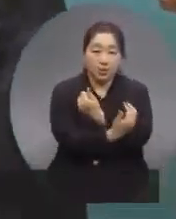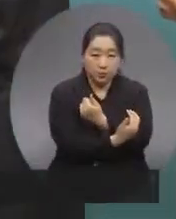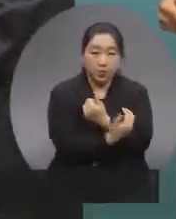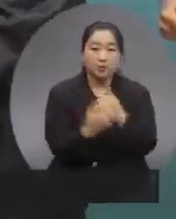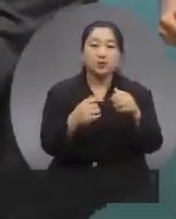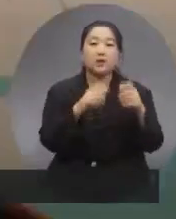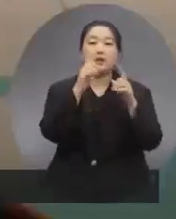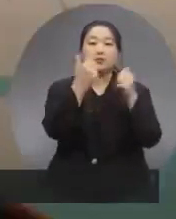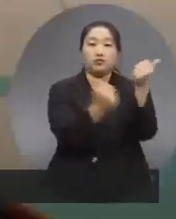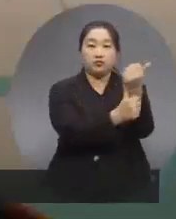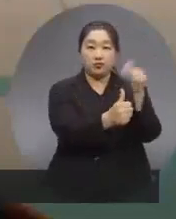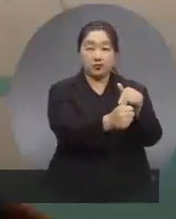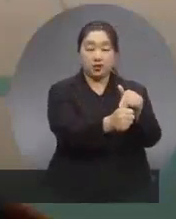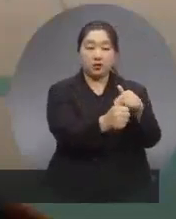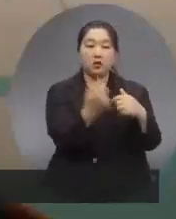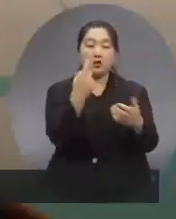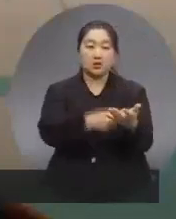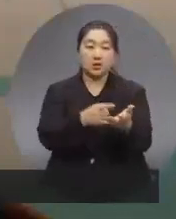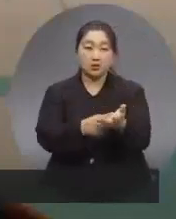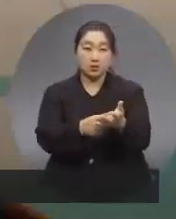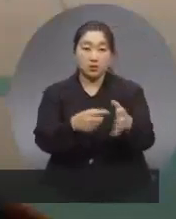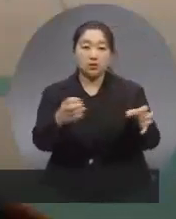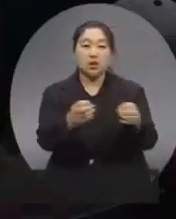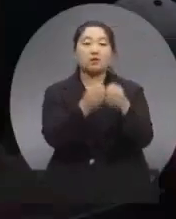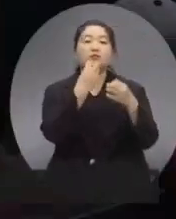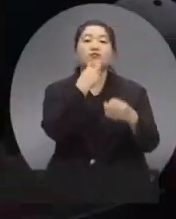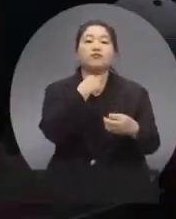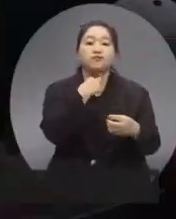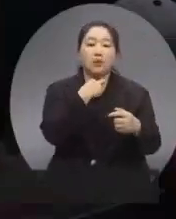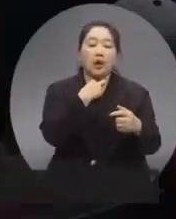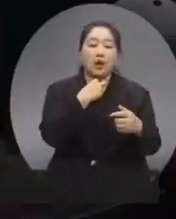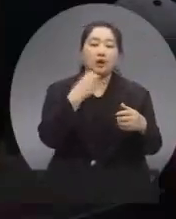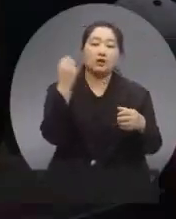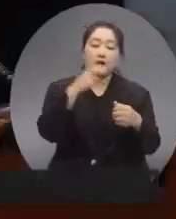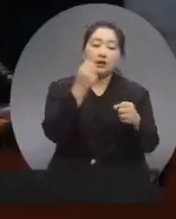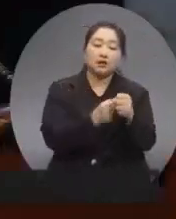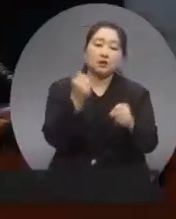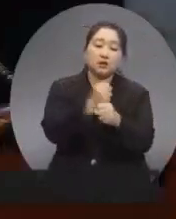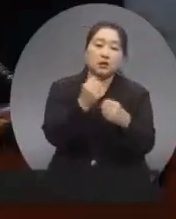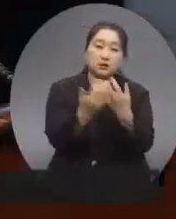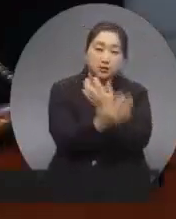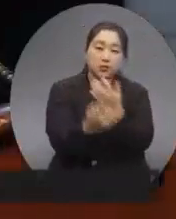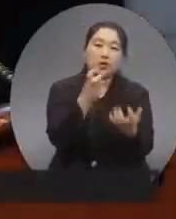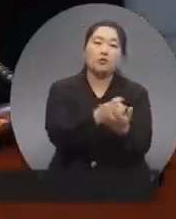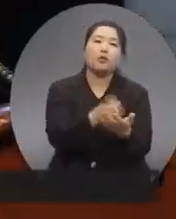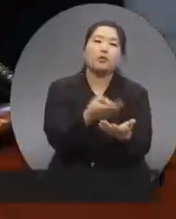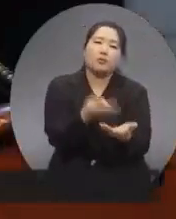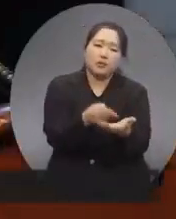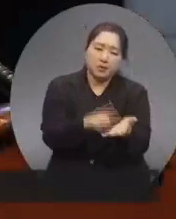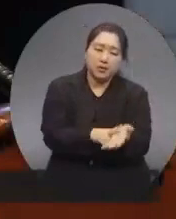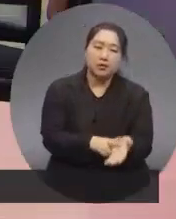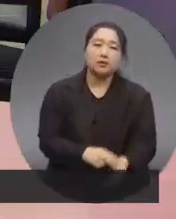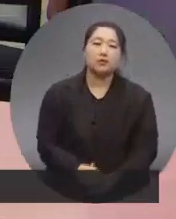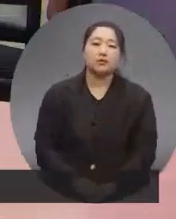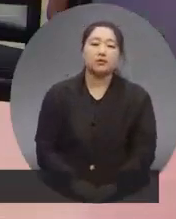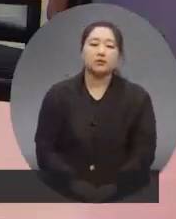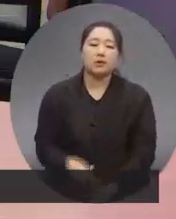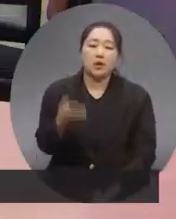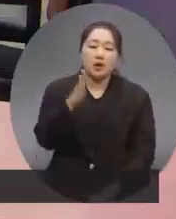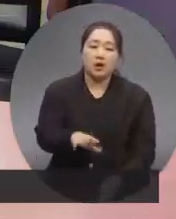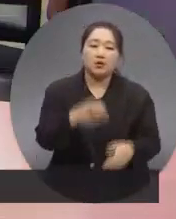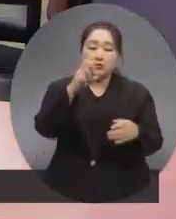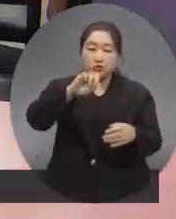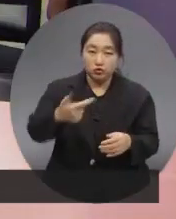있는 이창섭 부위원장이 사무총장까지 겸임하도록 다시 창립총회를 열어 정관을 바꾸기로 한 겁니다 하지만